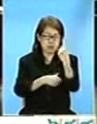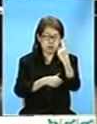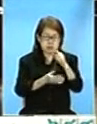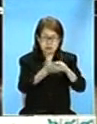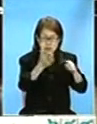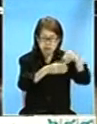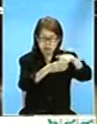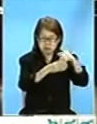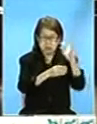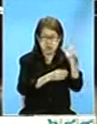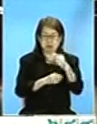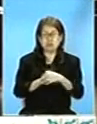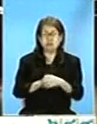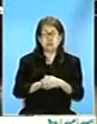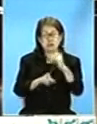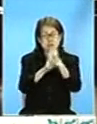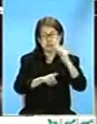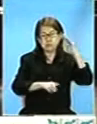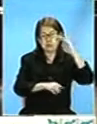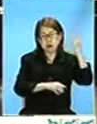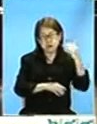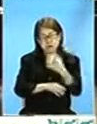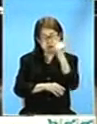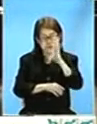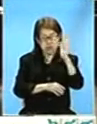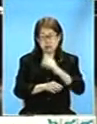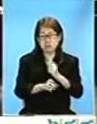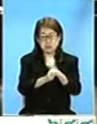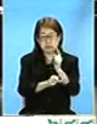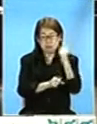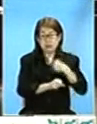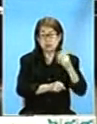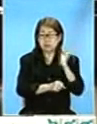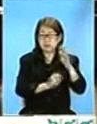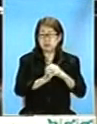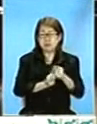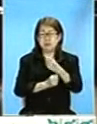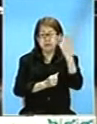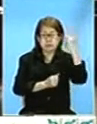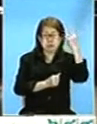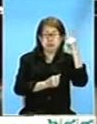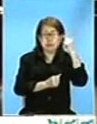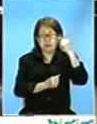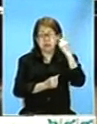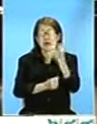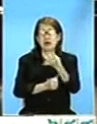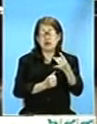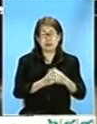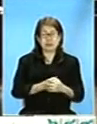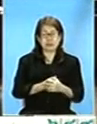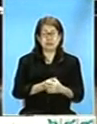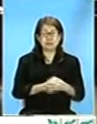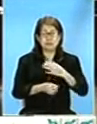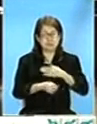โดยตรงเราไม่ได้ไปเขียนอะไรใหม่และท่านก็ไม่จำเป็นจะต้องไประแวงอะไรนะครับและ